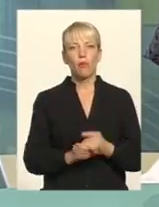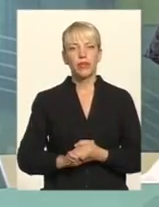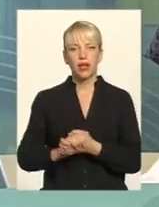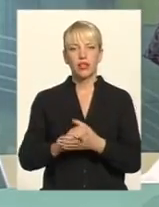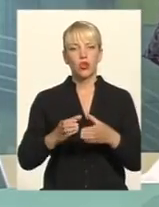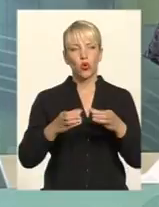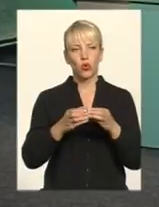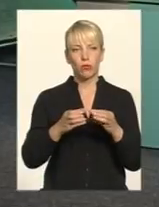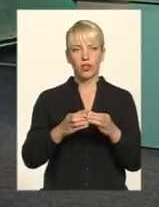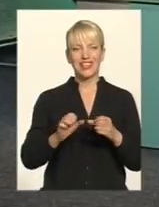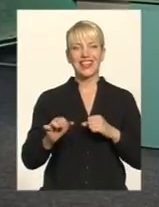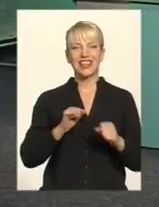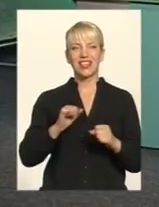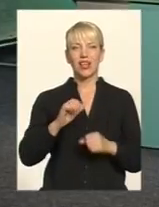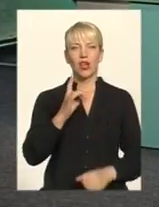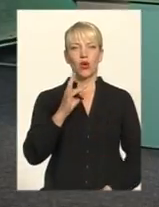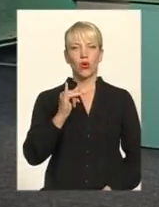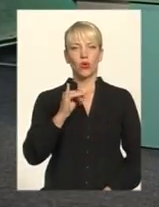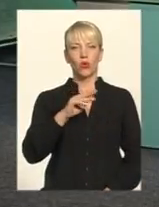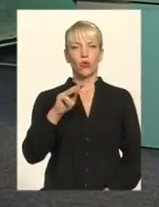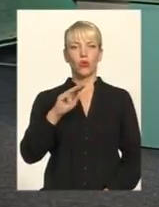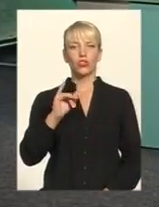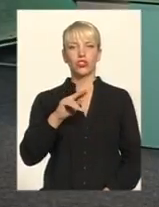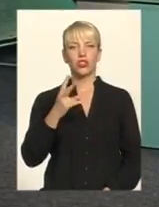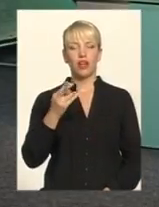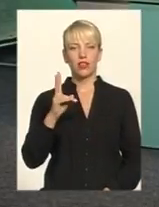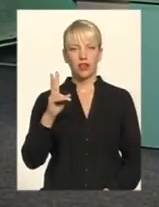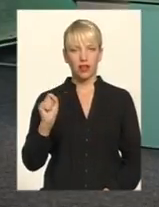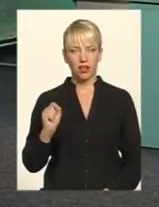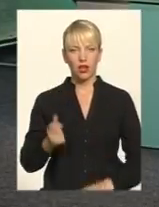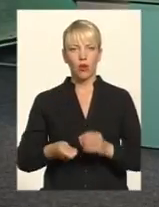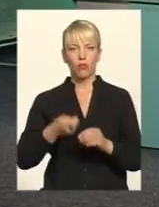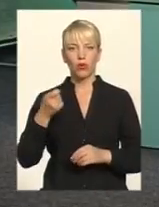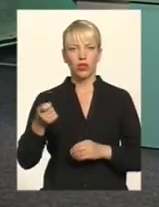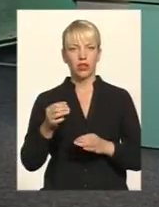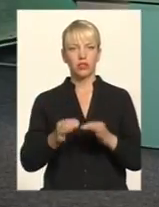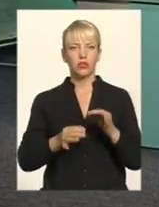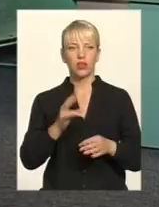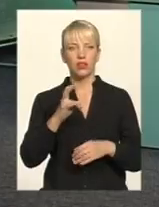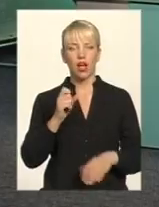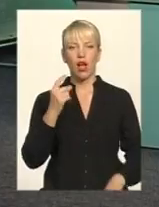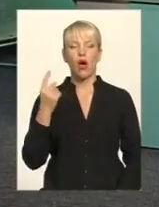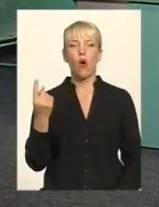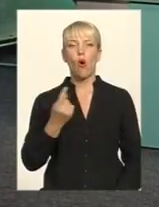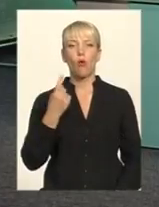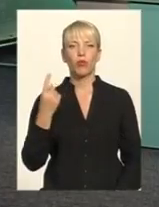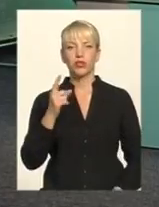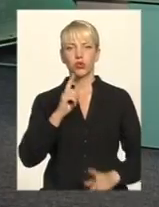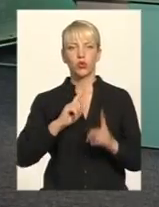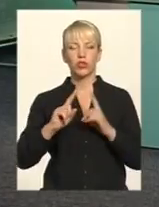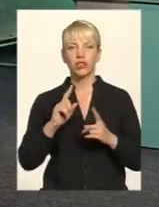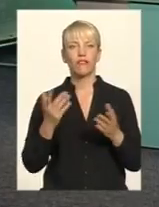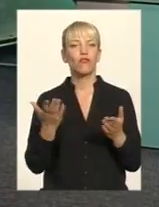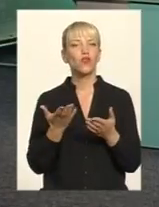ради Ружичнянки, так, нас подало до суду на обласну раду. В чому проблема? З чим